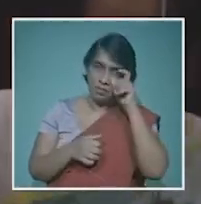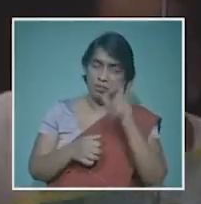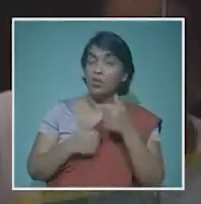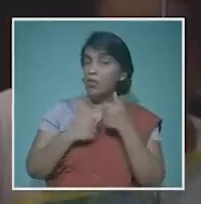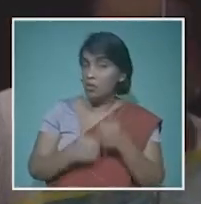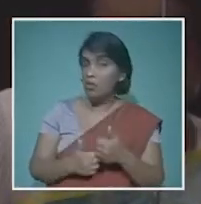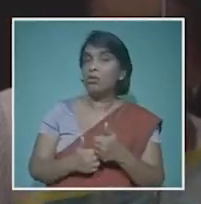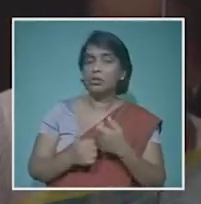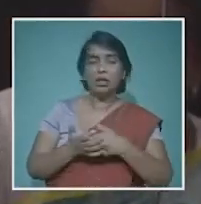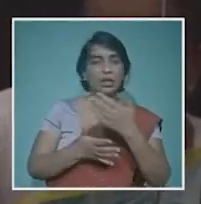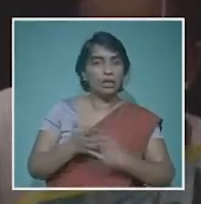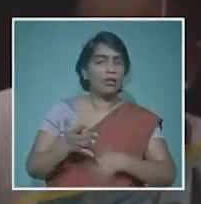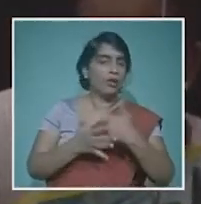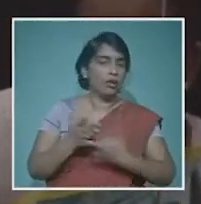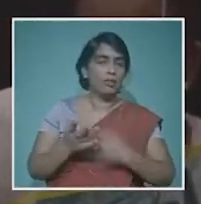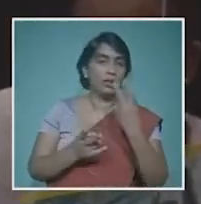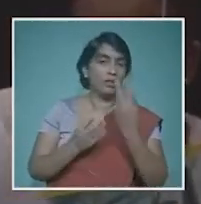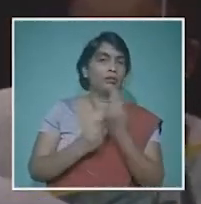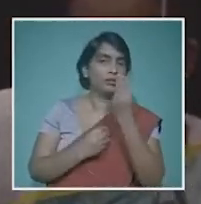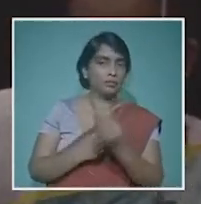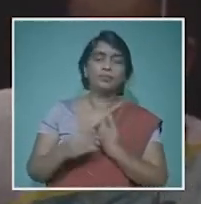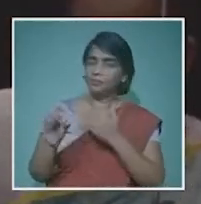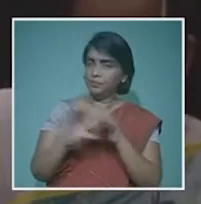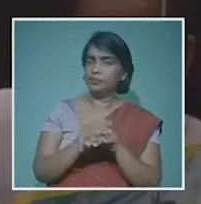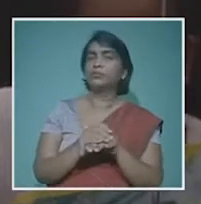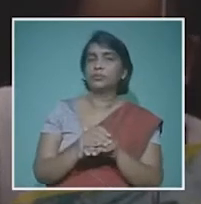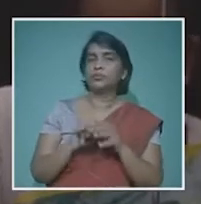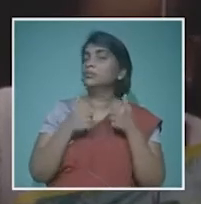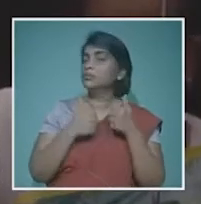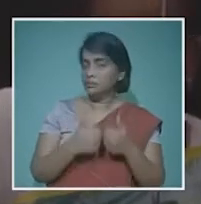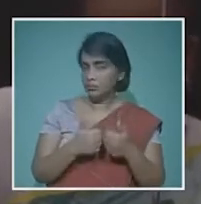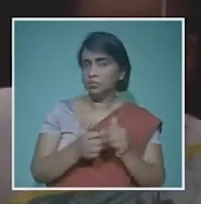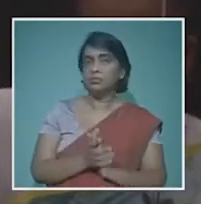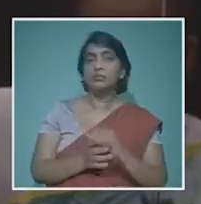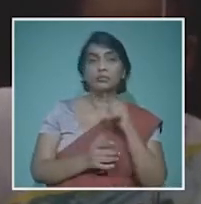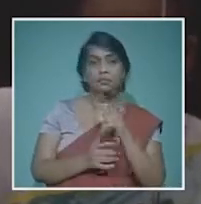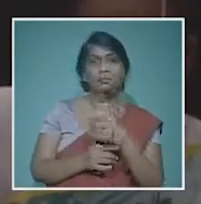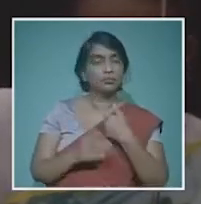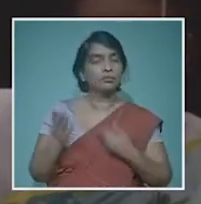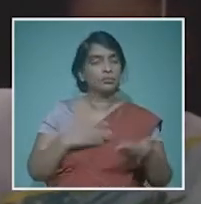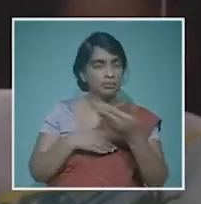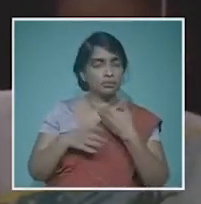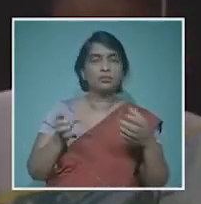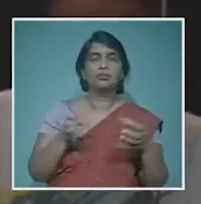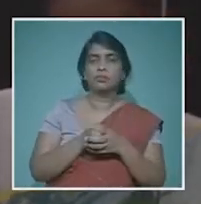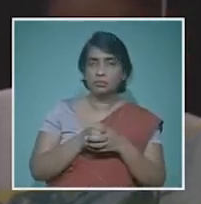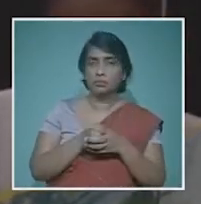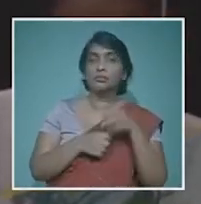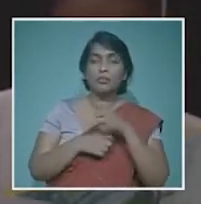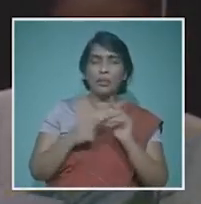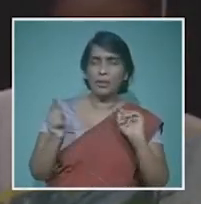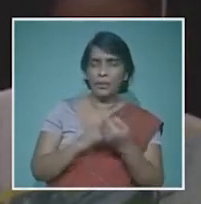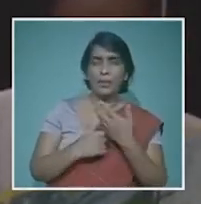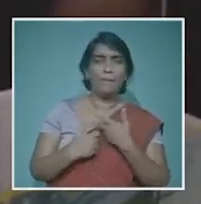හොඳට එතුමා හොඳ වාර්තා දැන් දෙකක් ඉදිරිපත් කරා. අපි ගියා. බොහොම හොඳයි. ඉතින් ඔබ අපි හැම කෙනෙක්ම මේකින් පැනලා